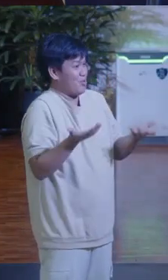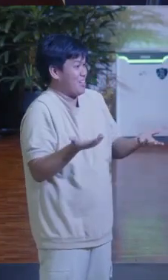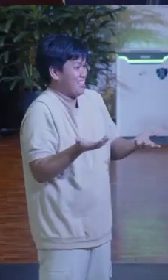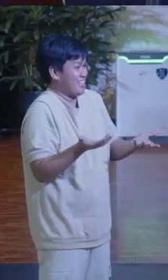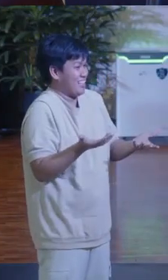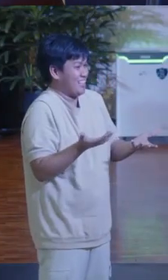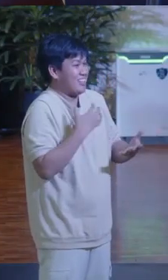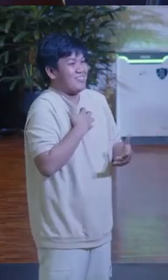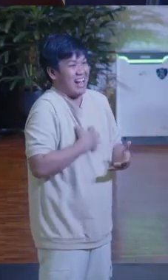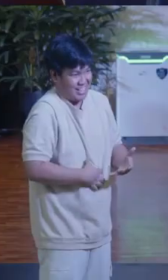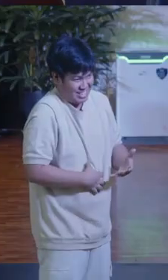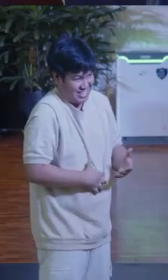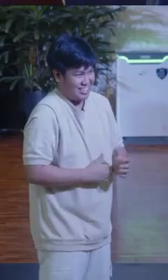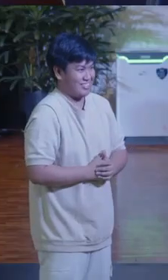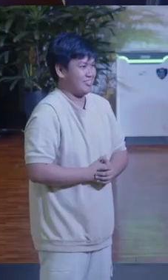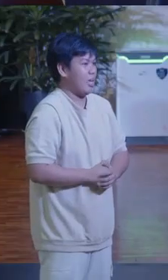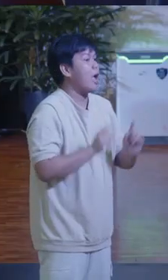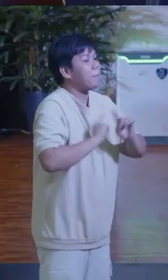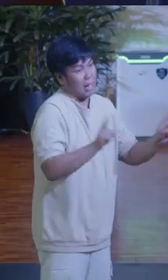niya, but,